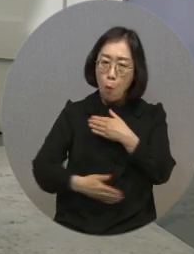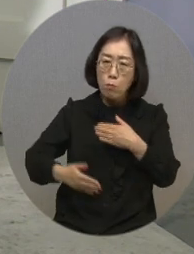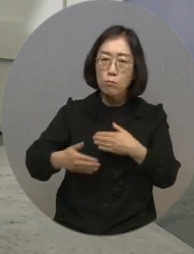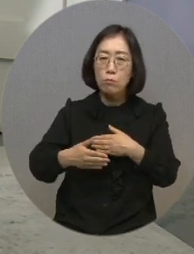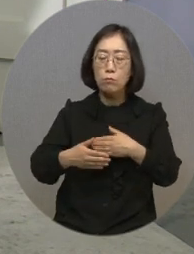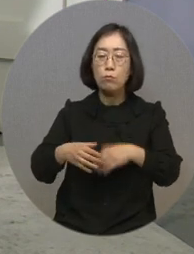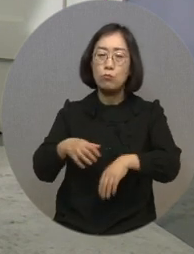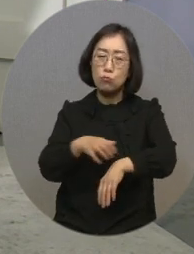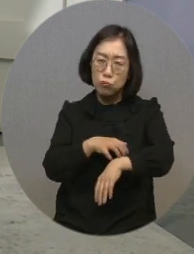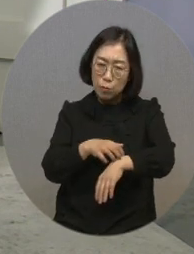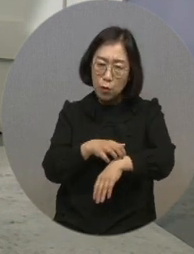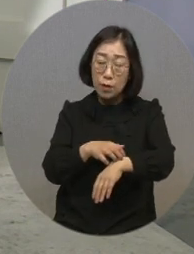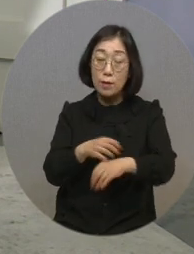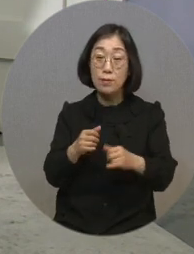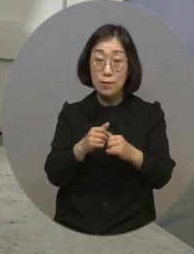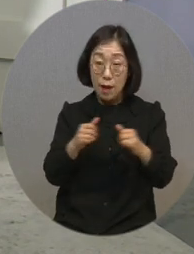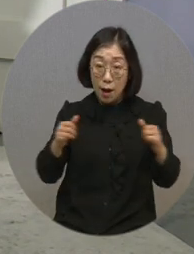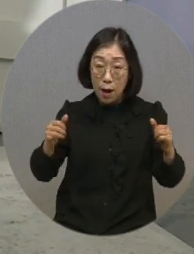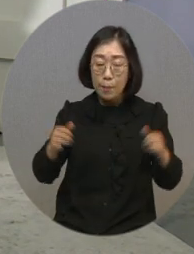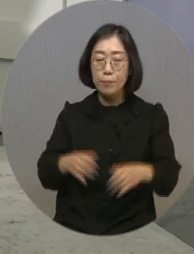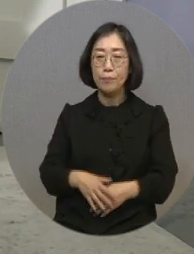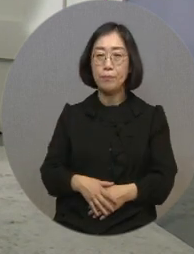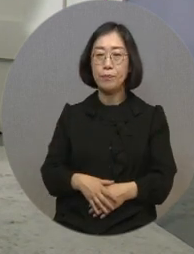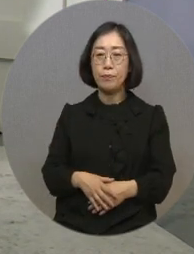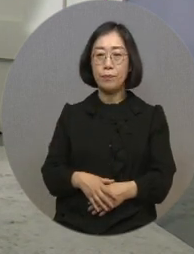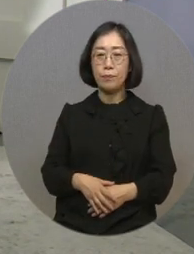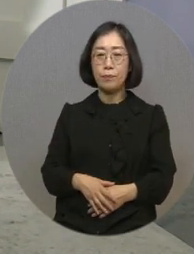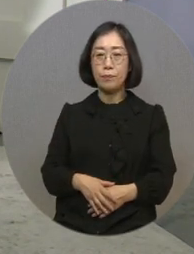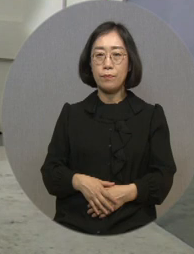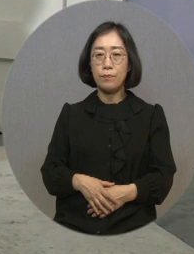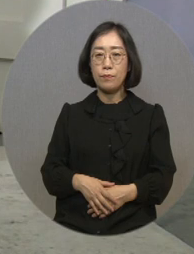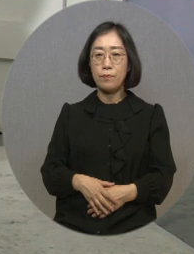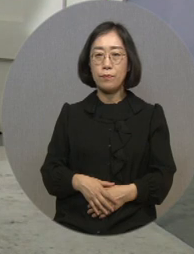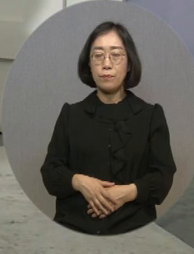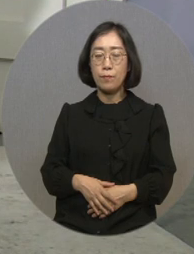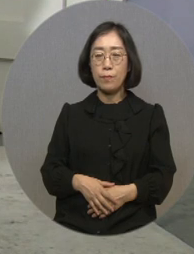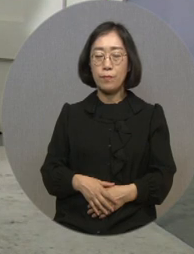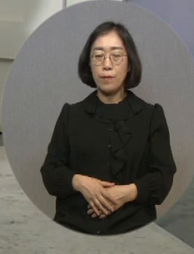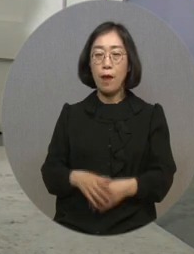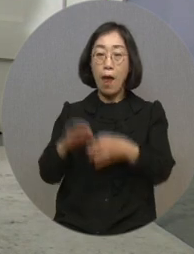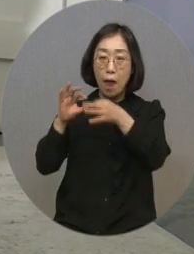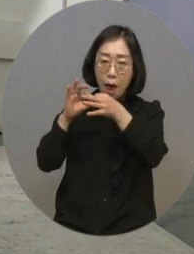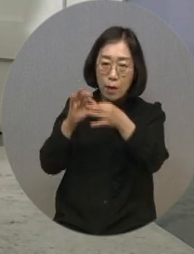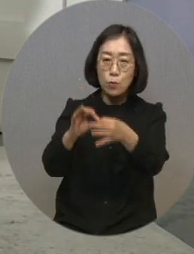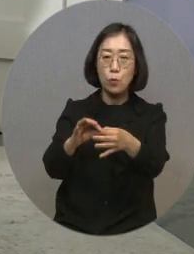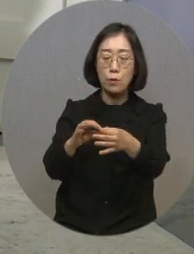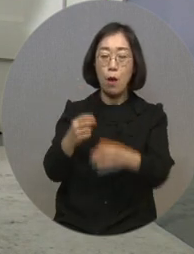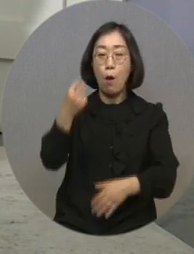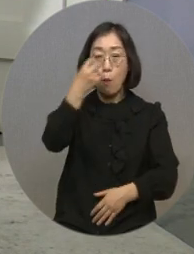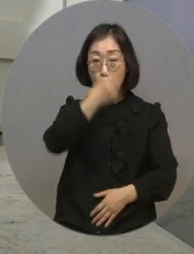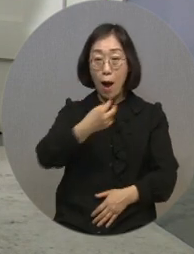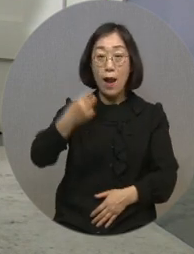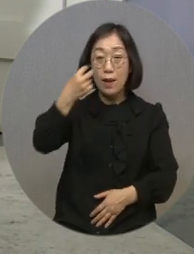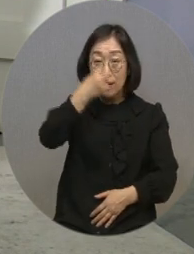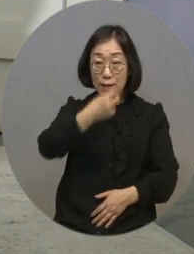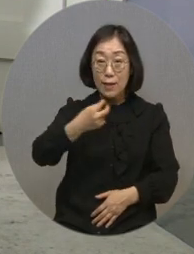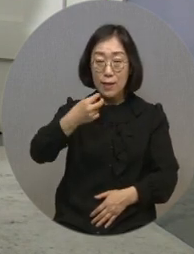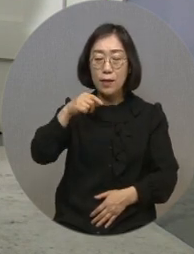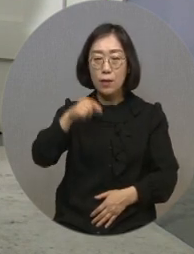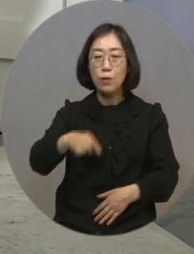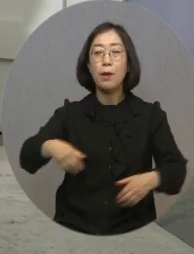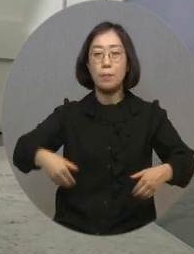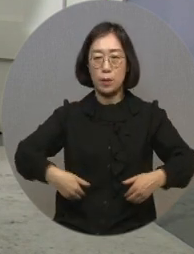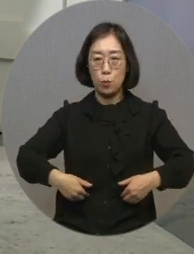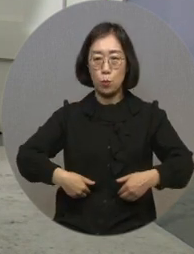분들, 이런 분들에 있어서는 그런 이제 어떤 지속적인 관리 이런 게 이제